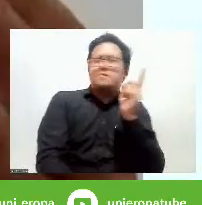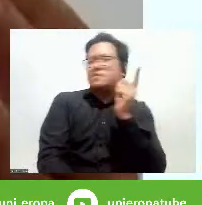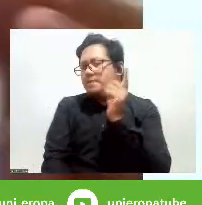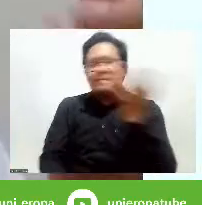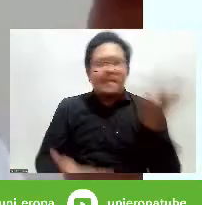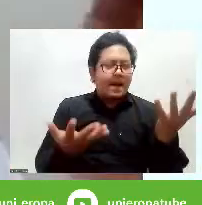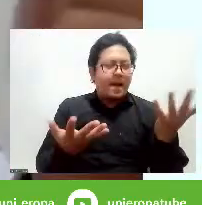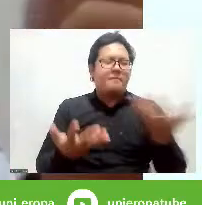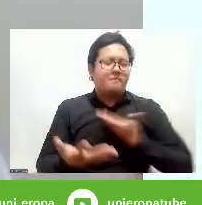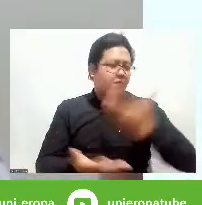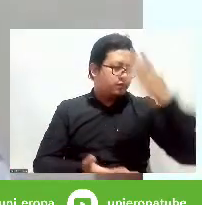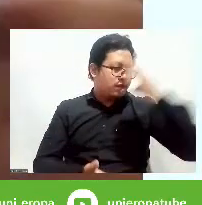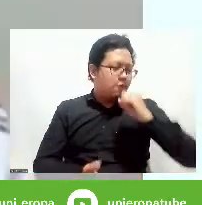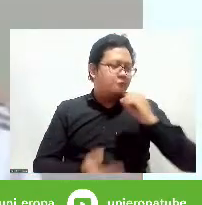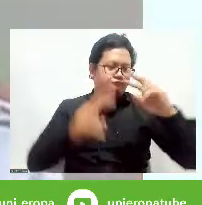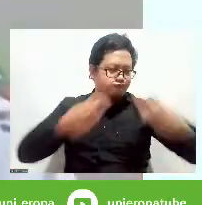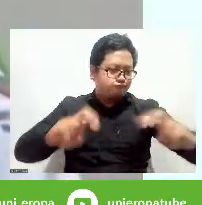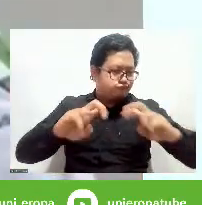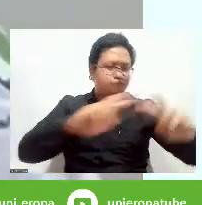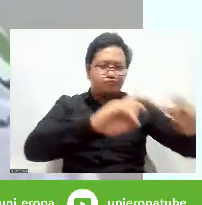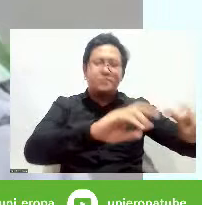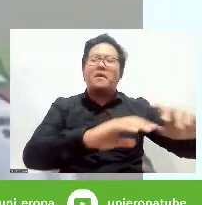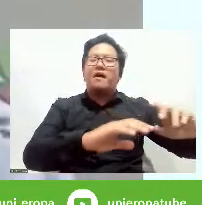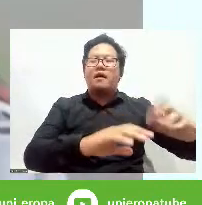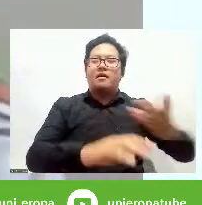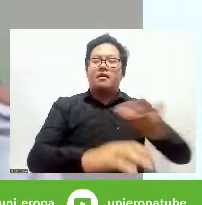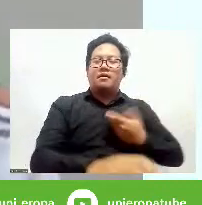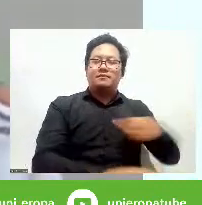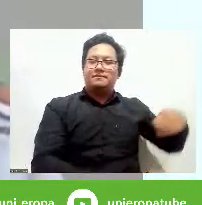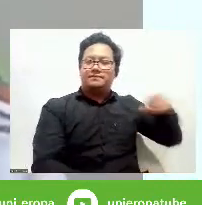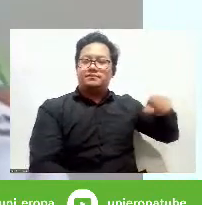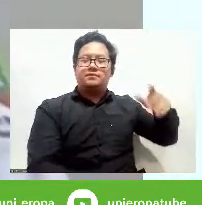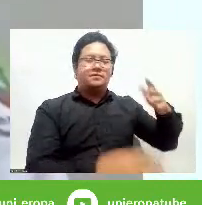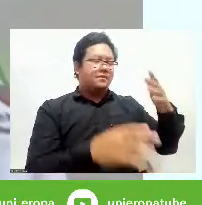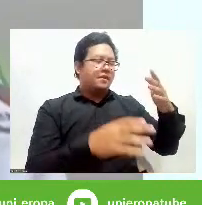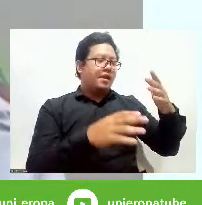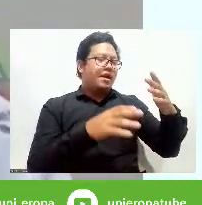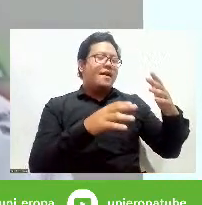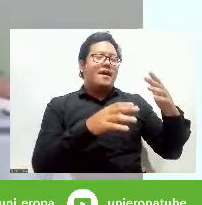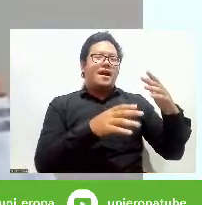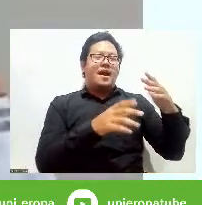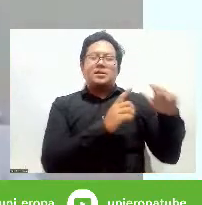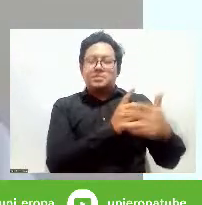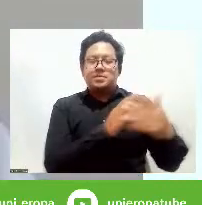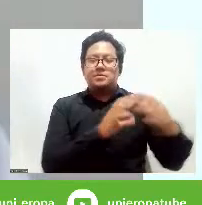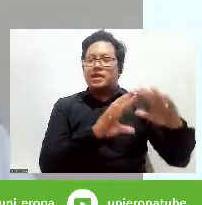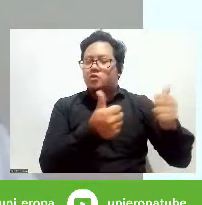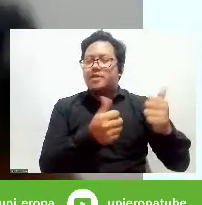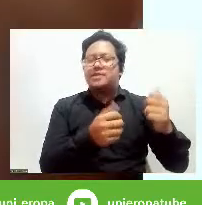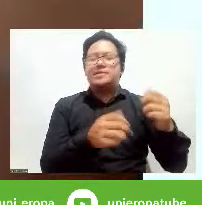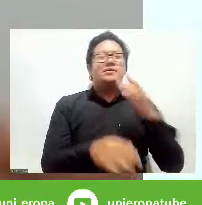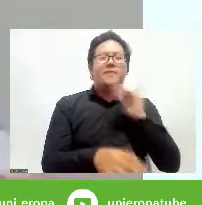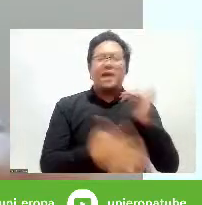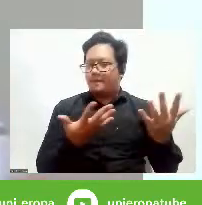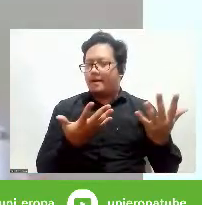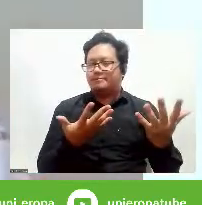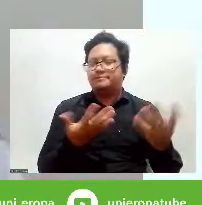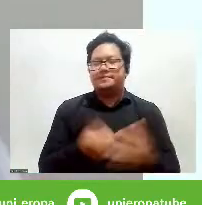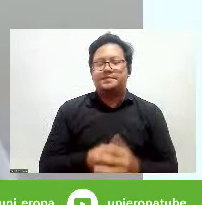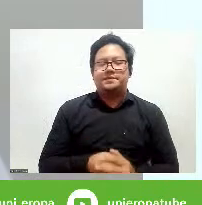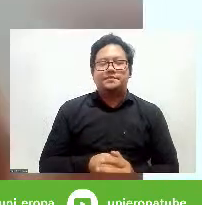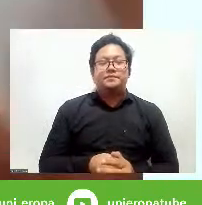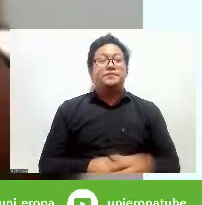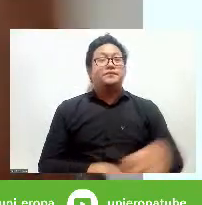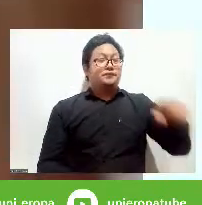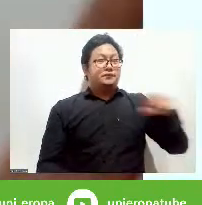untuk merestorasi itu seperti apa Hai nah ini yang perlu tahu sehingga kebijakan kita